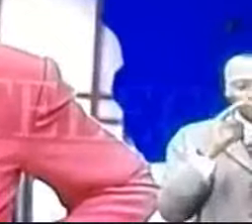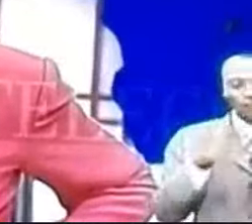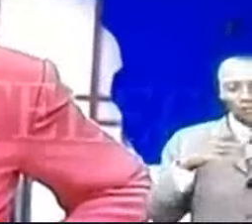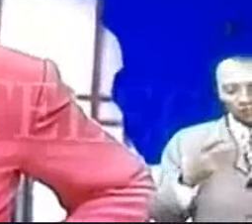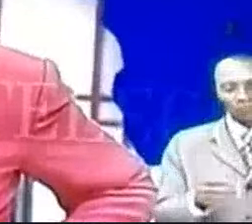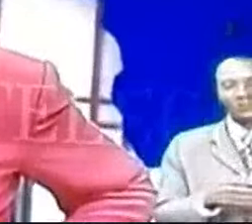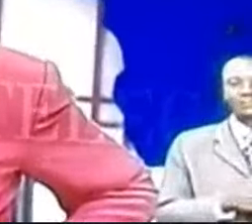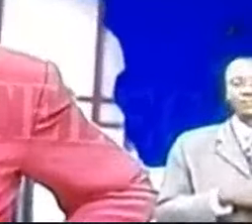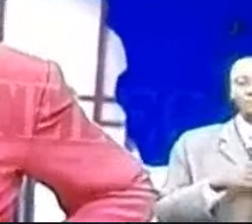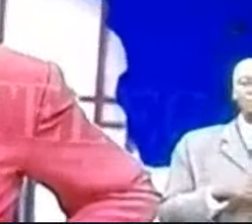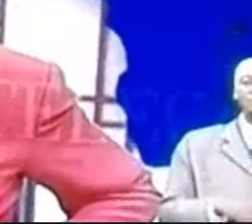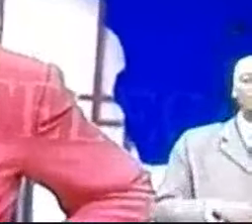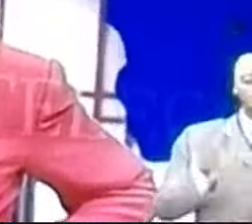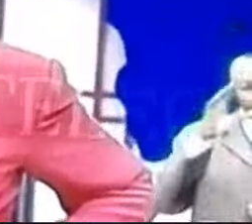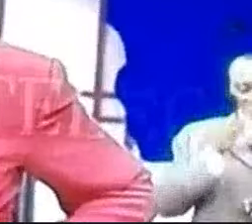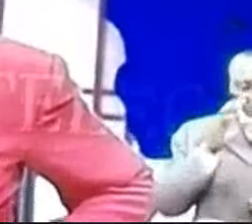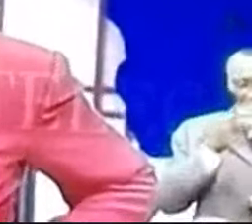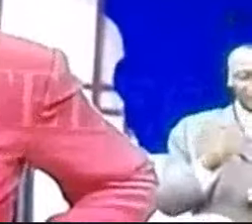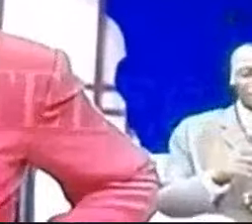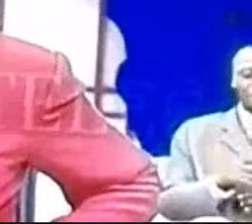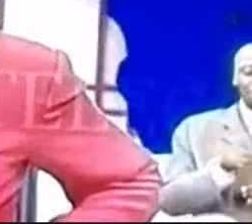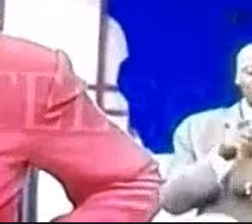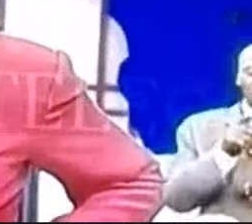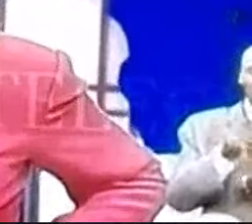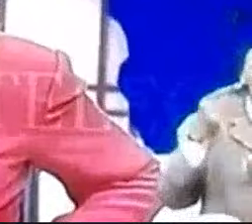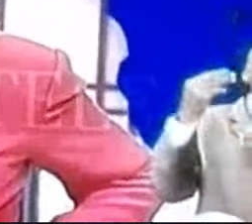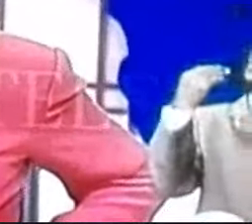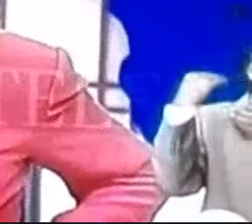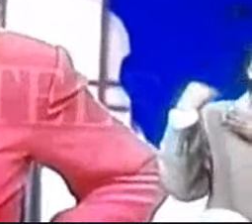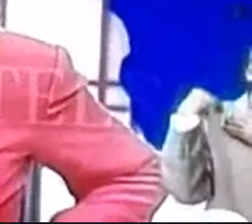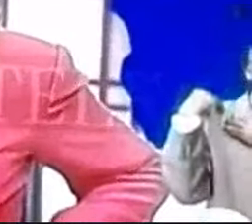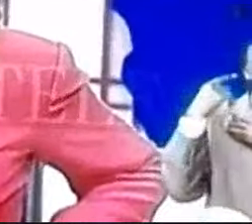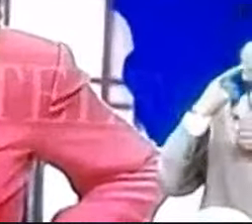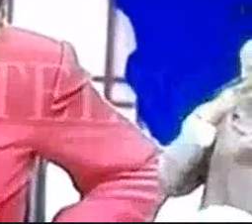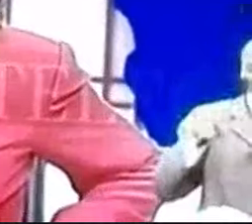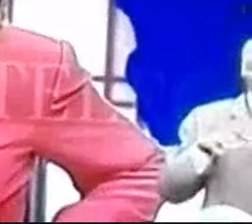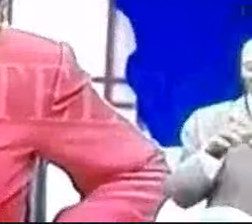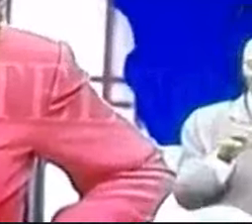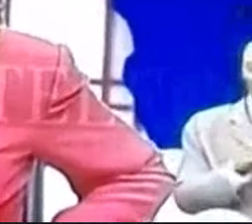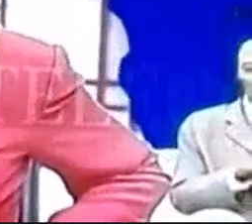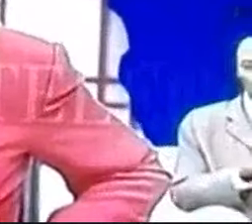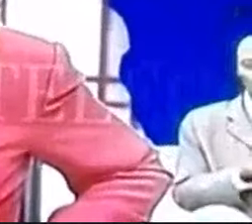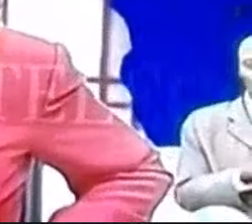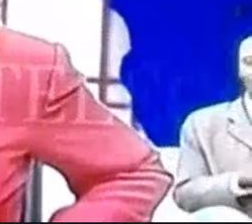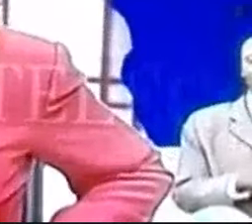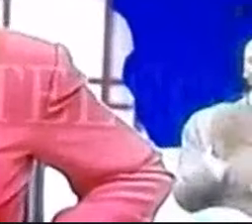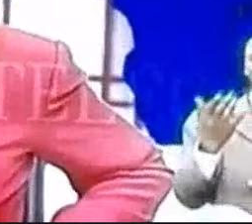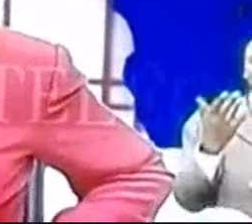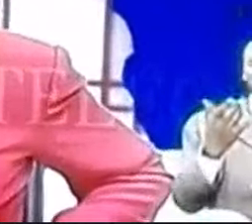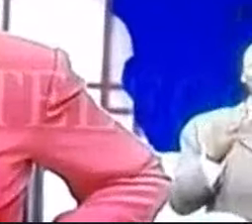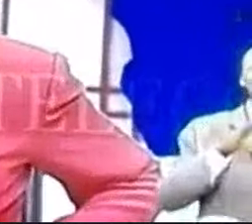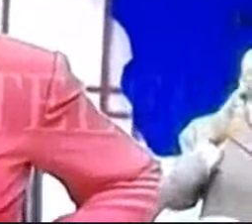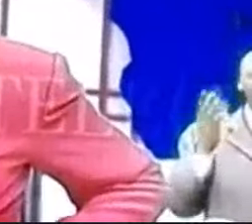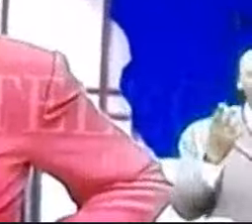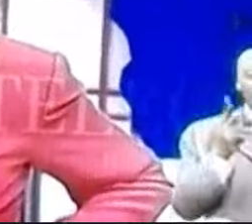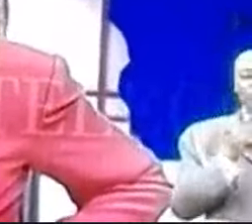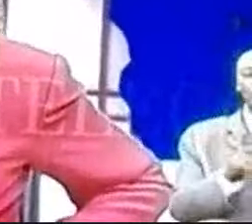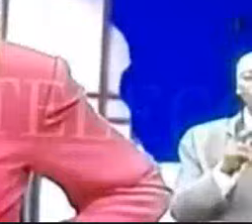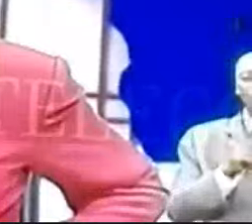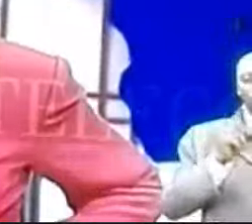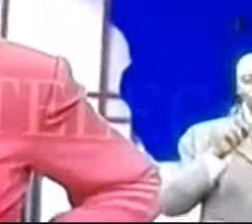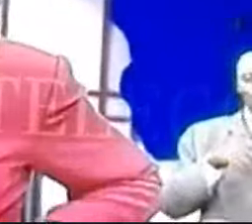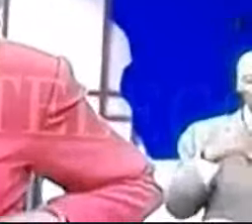les responsabilités autour de cette affaire. On appelle à la collaboration de tous les citoyens susceptibles d'aider